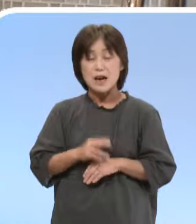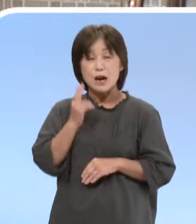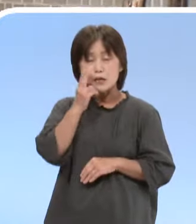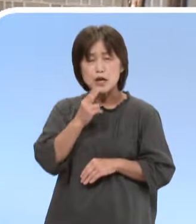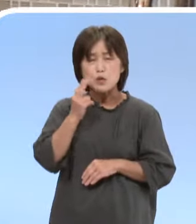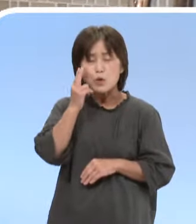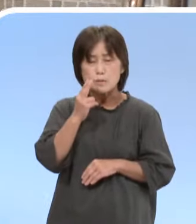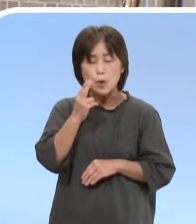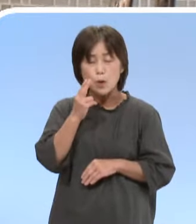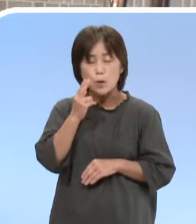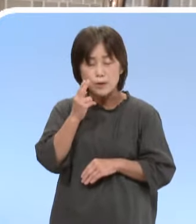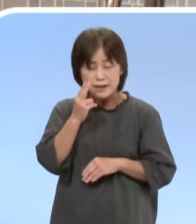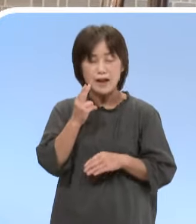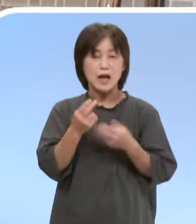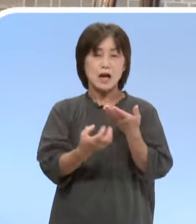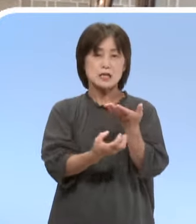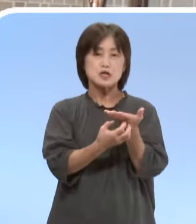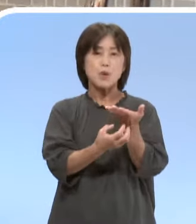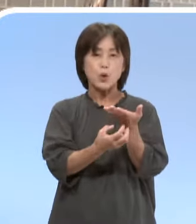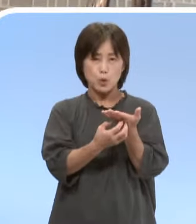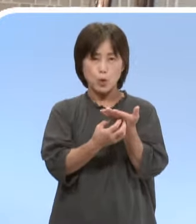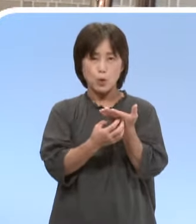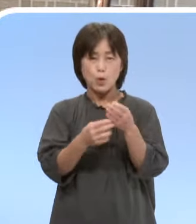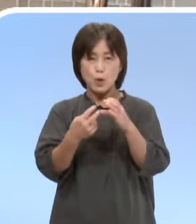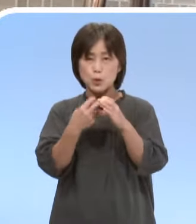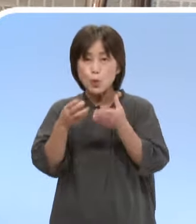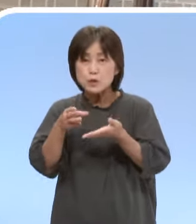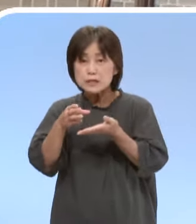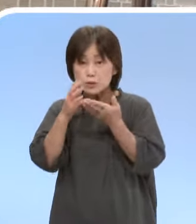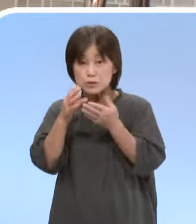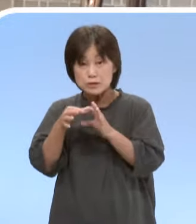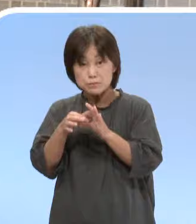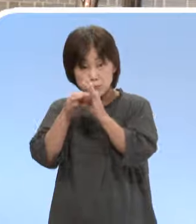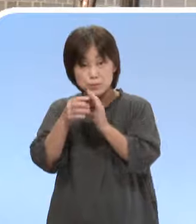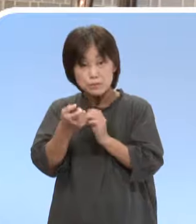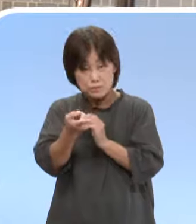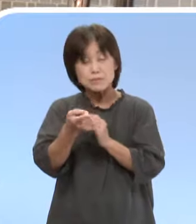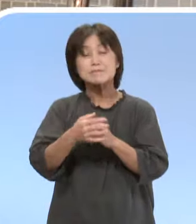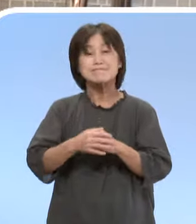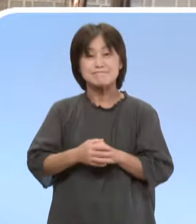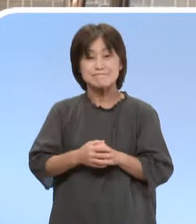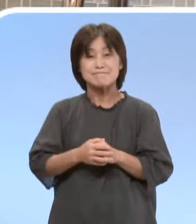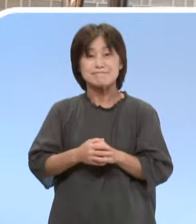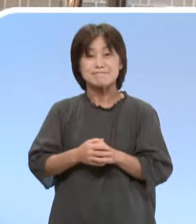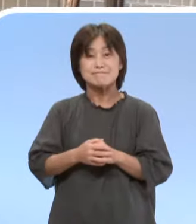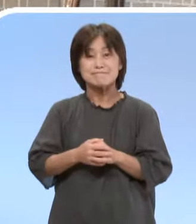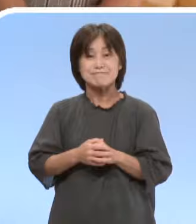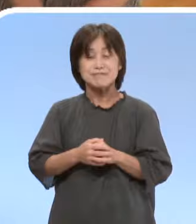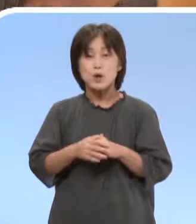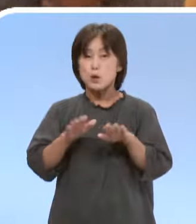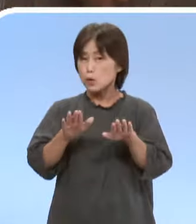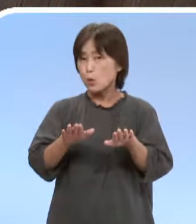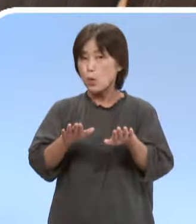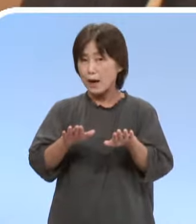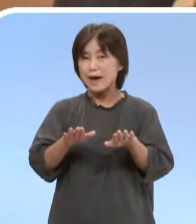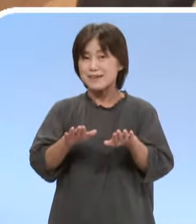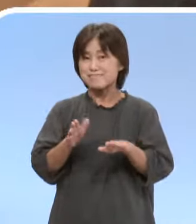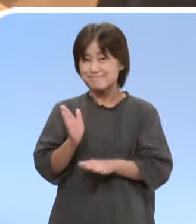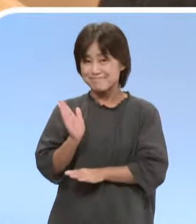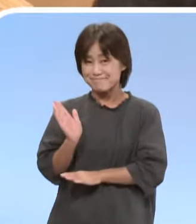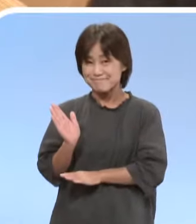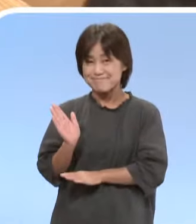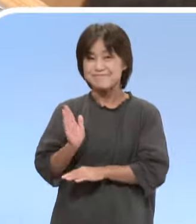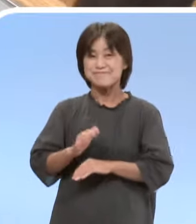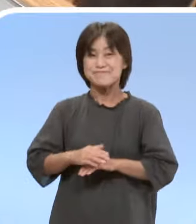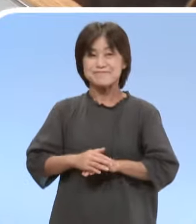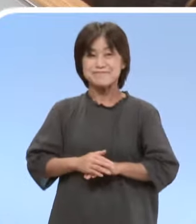って言ったら、煮物とか、うん、豚汁が多いかと思うんですけど。 そうですね、うん、 はい、今日はこ